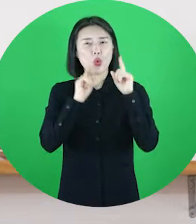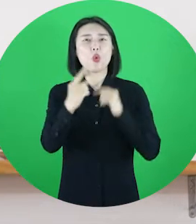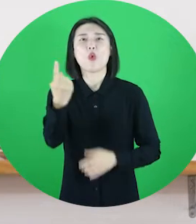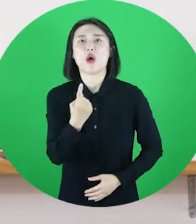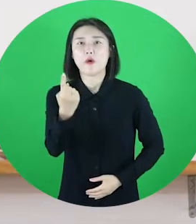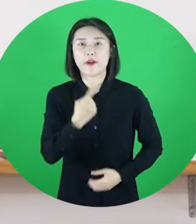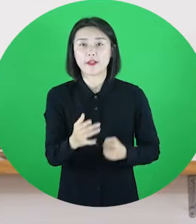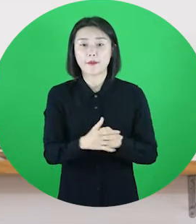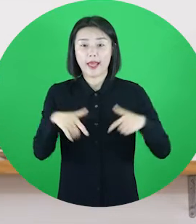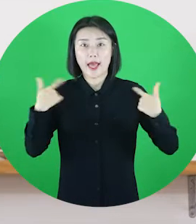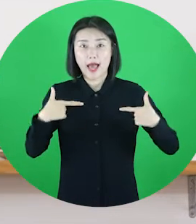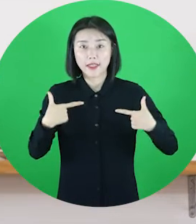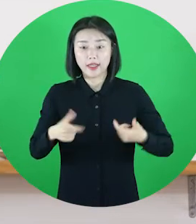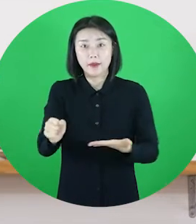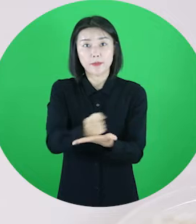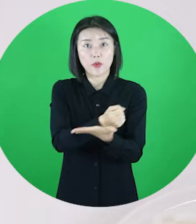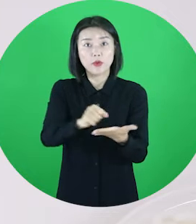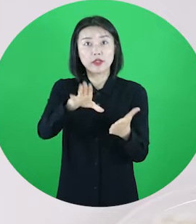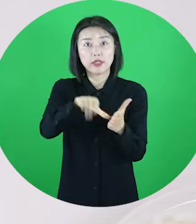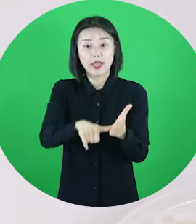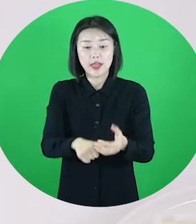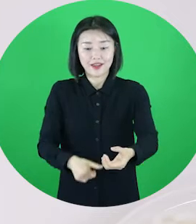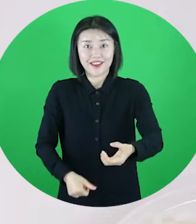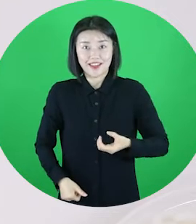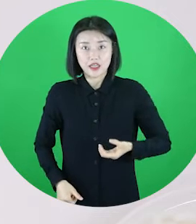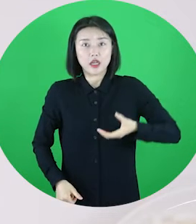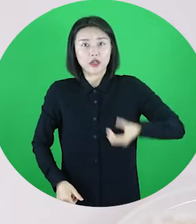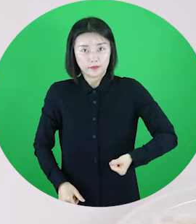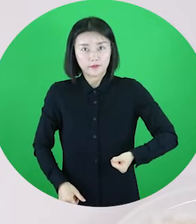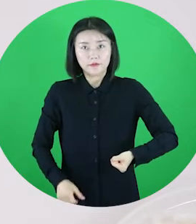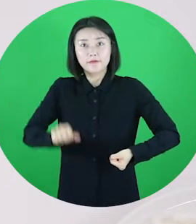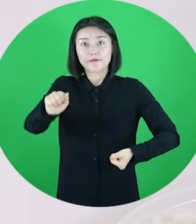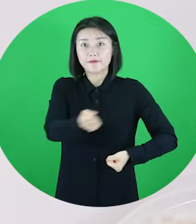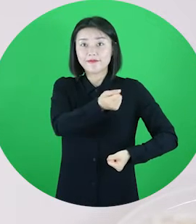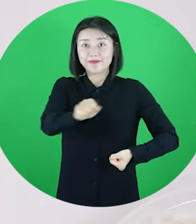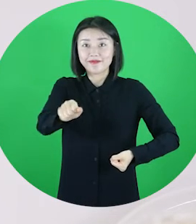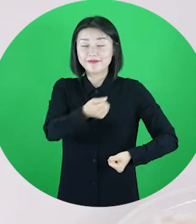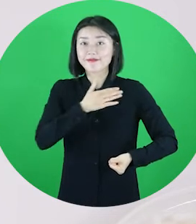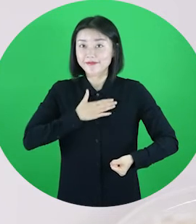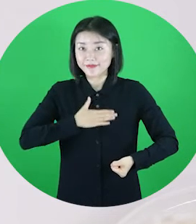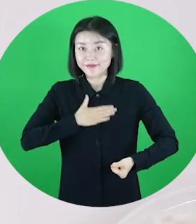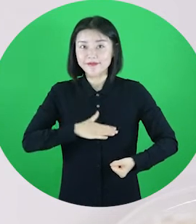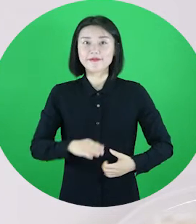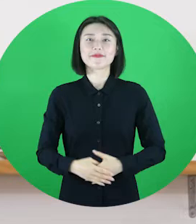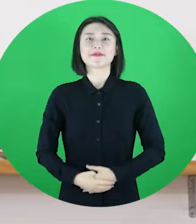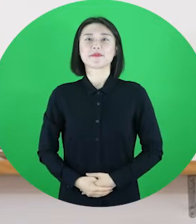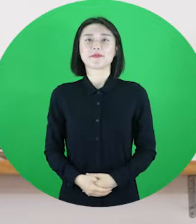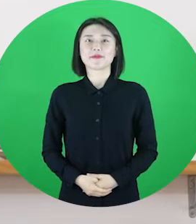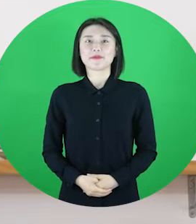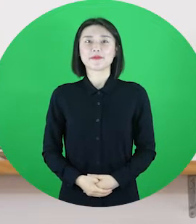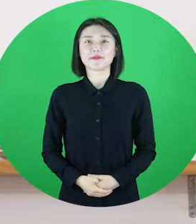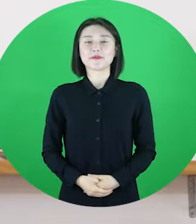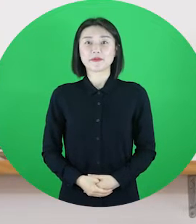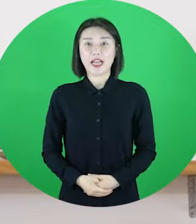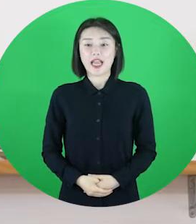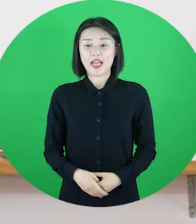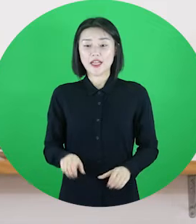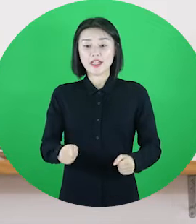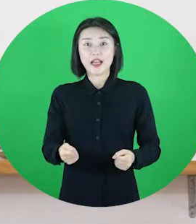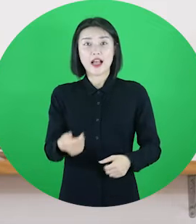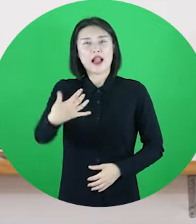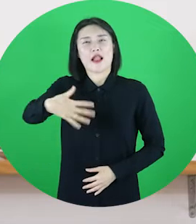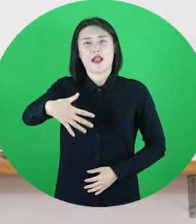때문에 항상 볶음 요리를 할 때는 손잡이를 꼭 잡고 볶아주도록 하겠습니다. 자, 불을 켜지